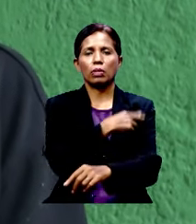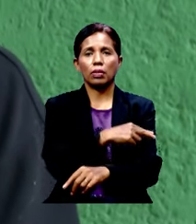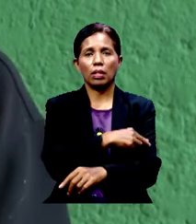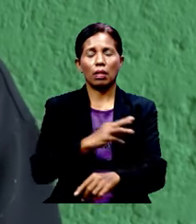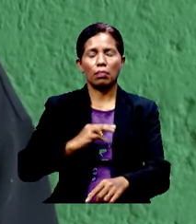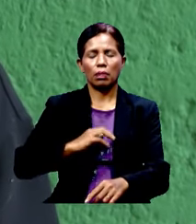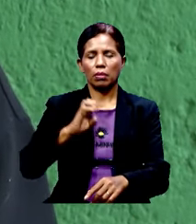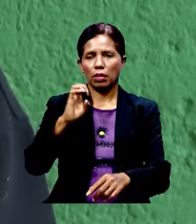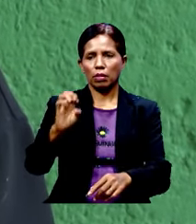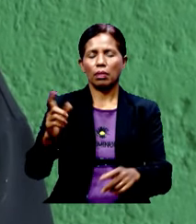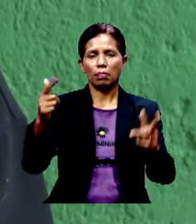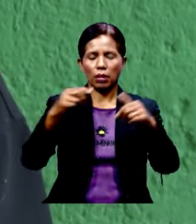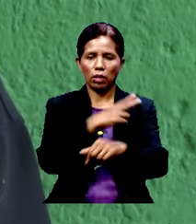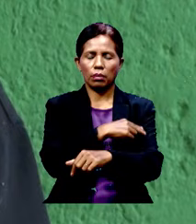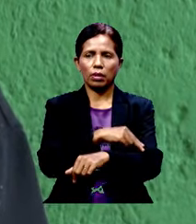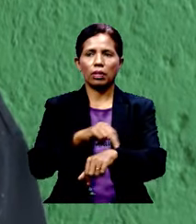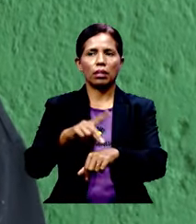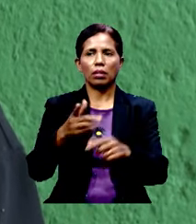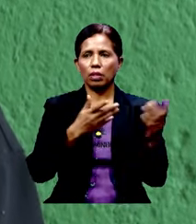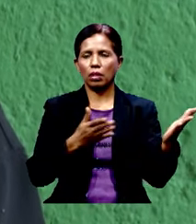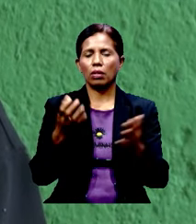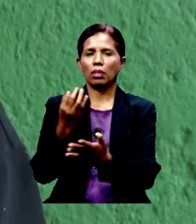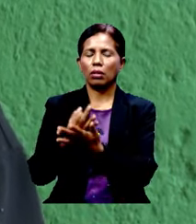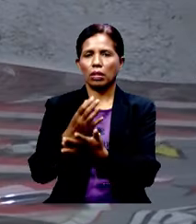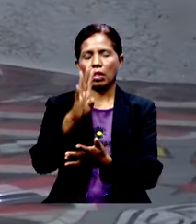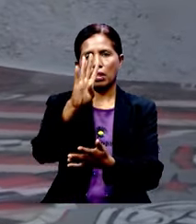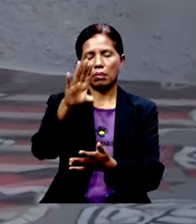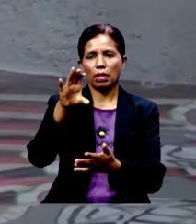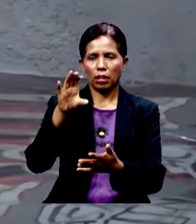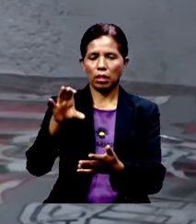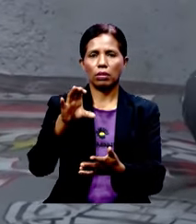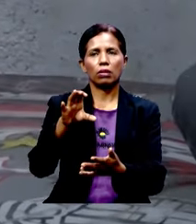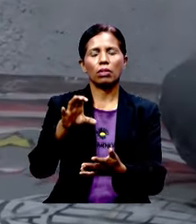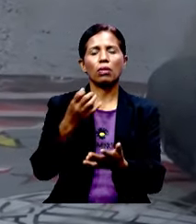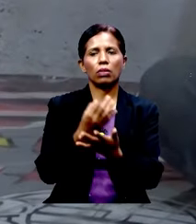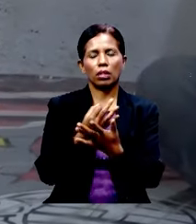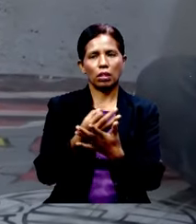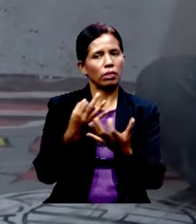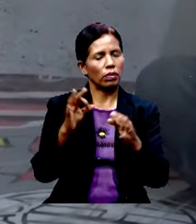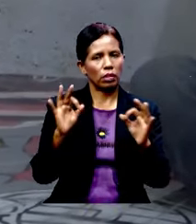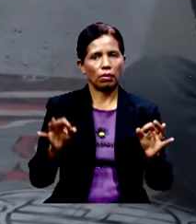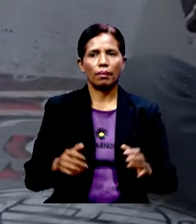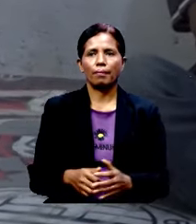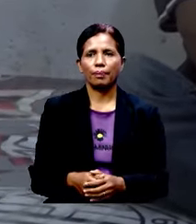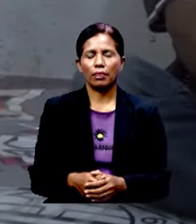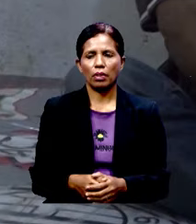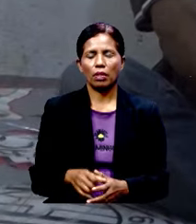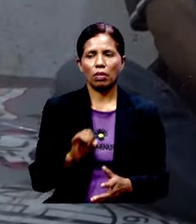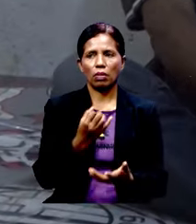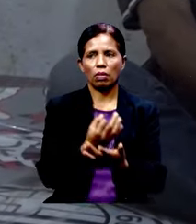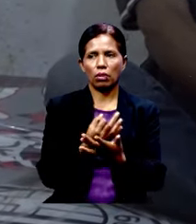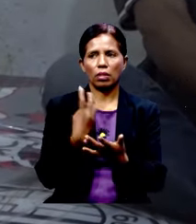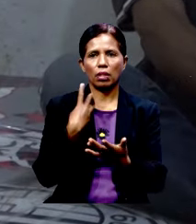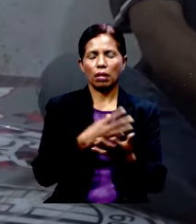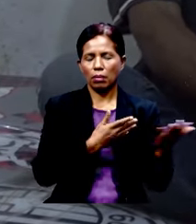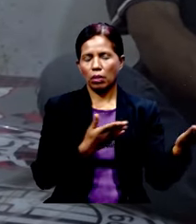Mobisi, mai hospital nasional sira lori osan atus lima, no osan ne hotona. Osan ne makalbihana, osan ne mamlo,